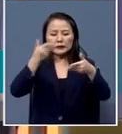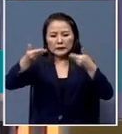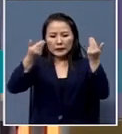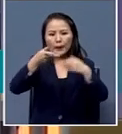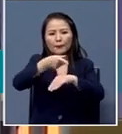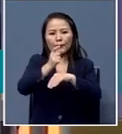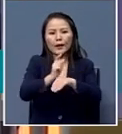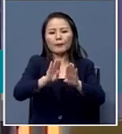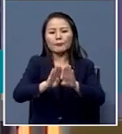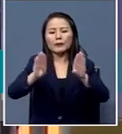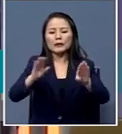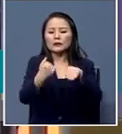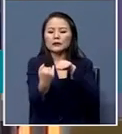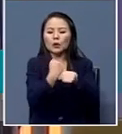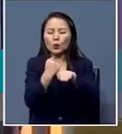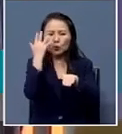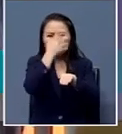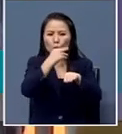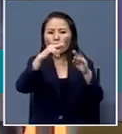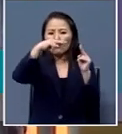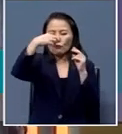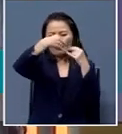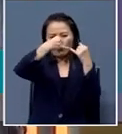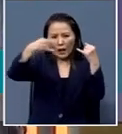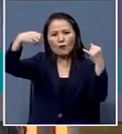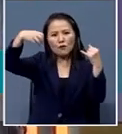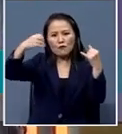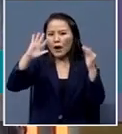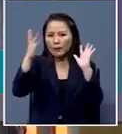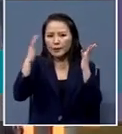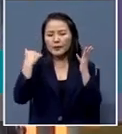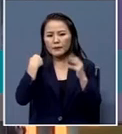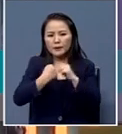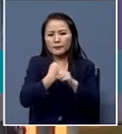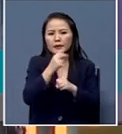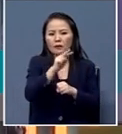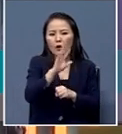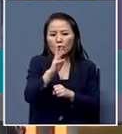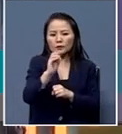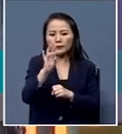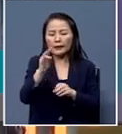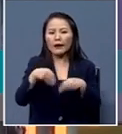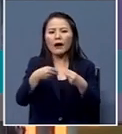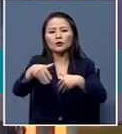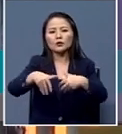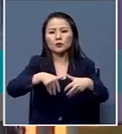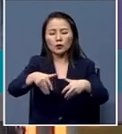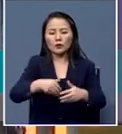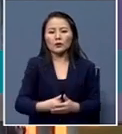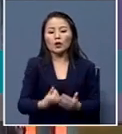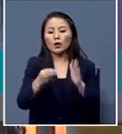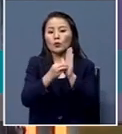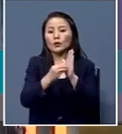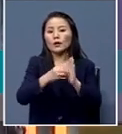ธินถนนสวยไร้เสาสายเพื่อมอบเป็นของขวัญปีใหม่2567ให้แก่ประชาชนโอกาสนี้นายชัชชาติสิทธิพันธ์ผู้ว่